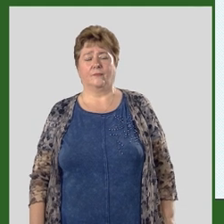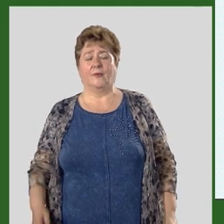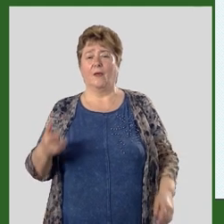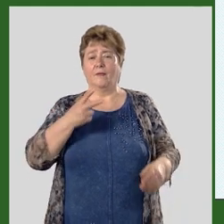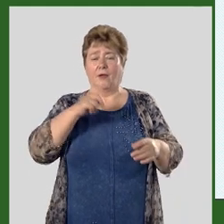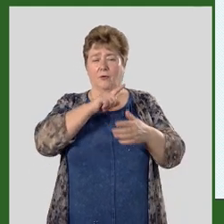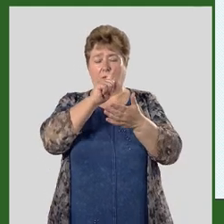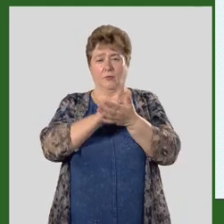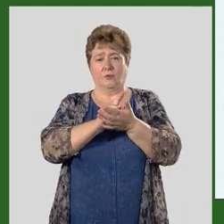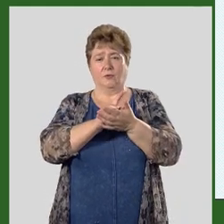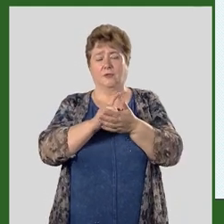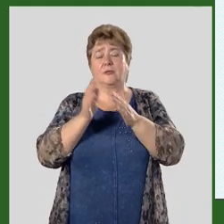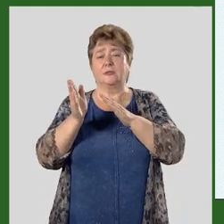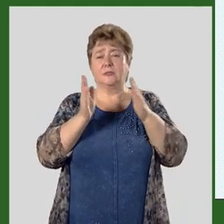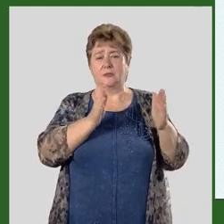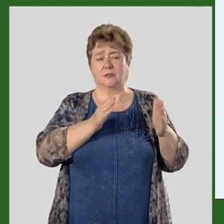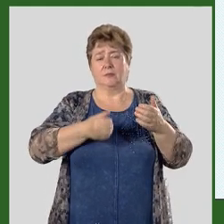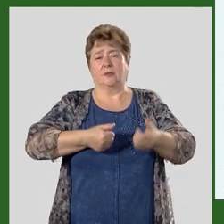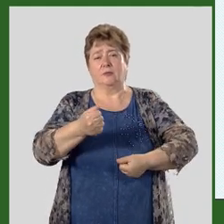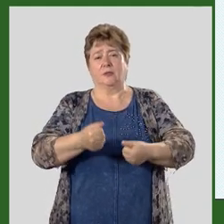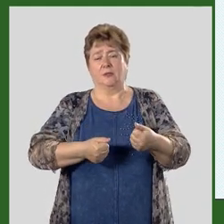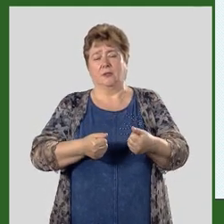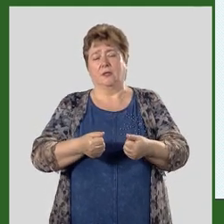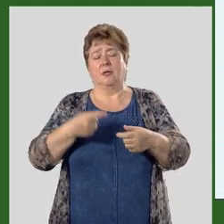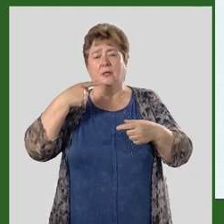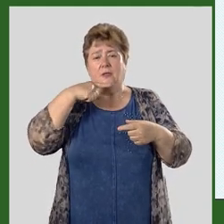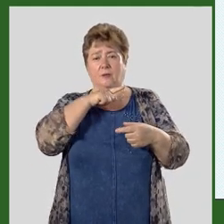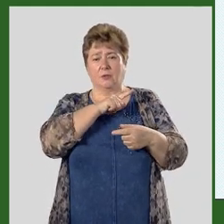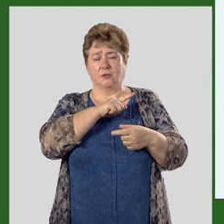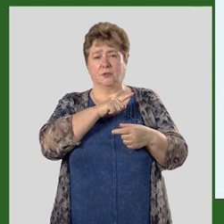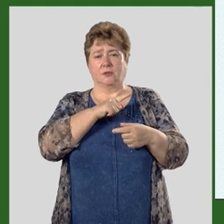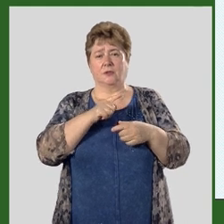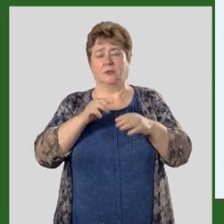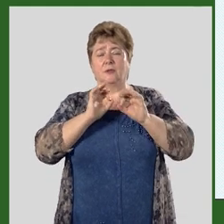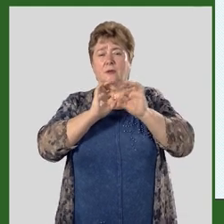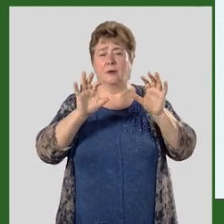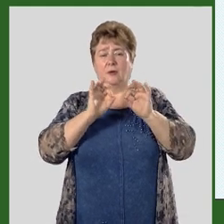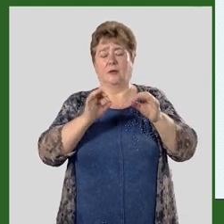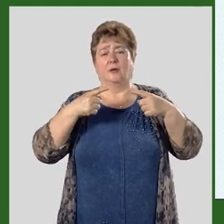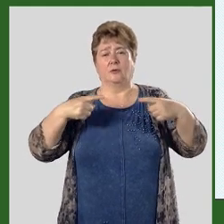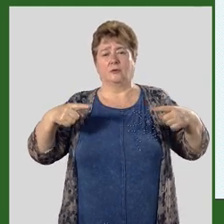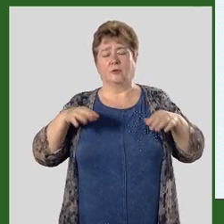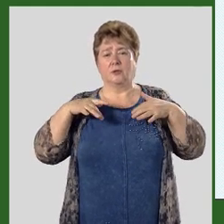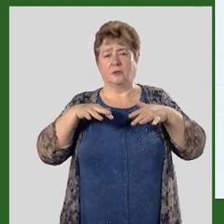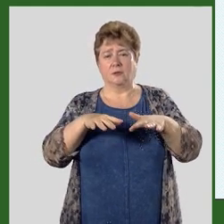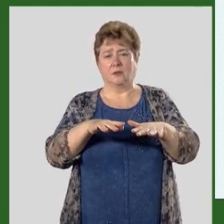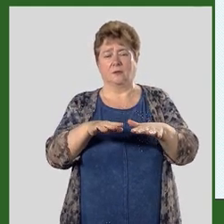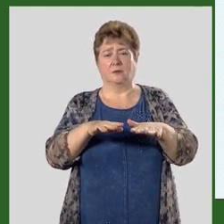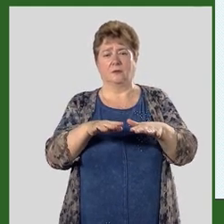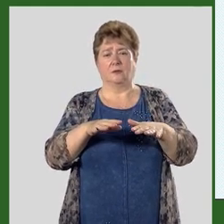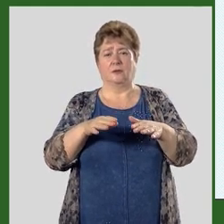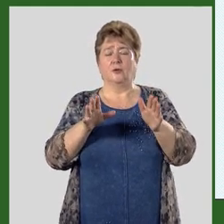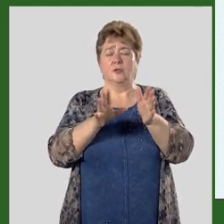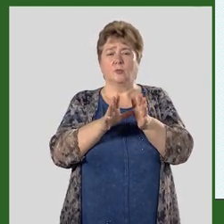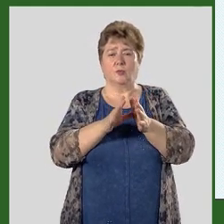Второй вопрос. Система административных, экономических, пропагандистских и других мероприятий,